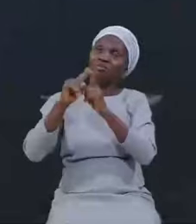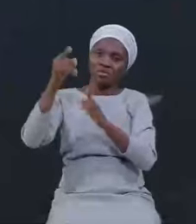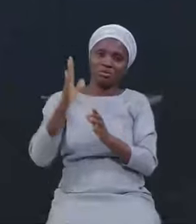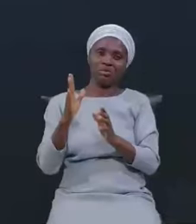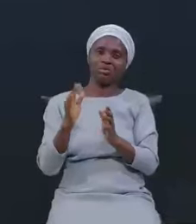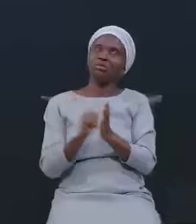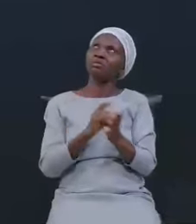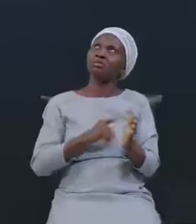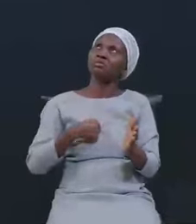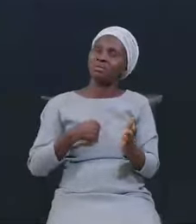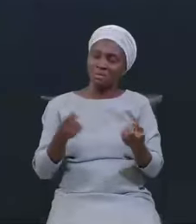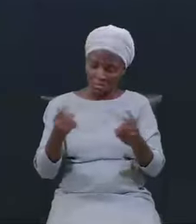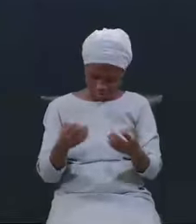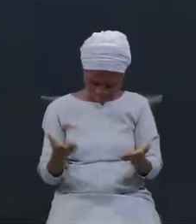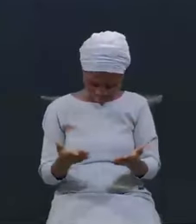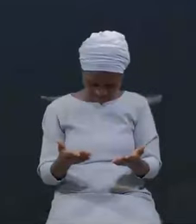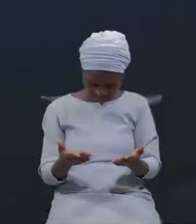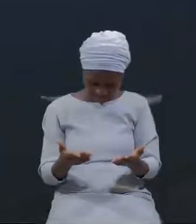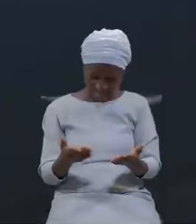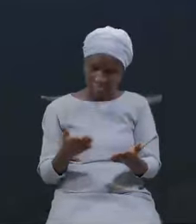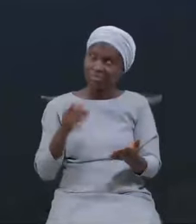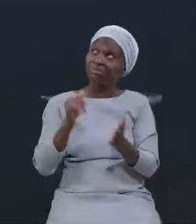pour que tu me sauves.